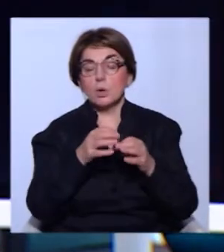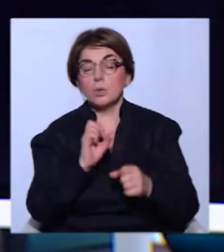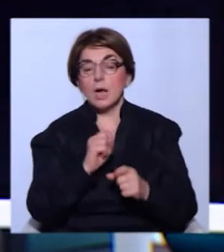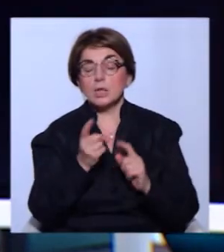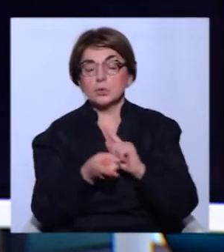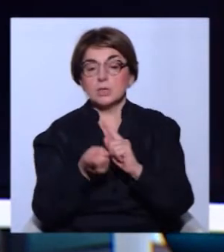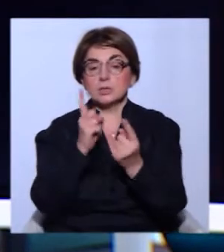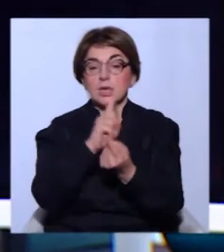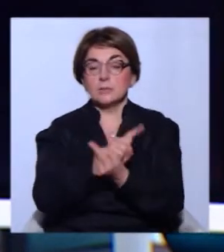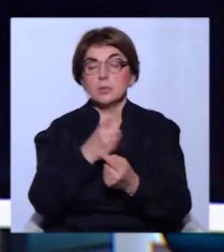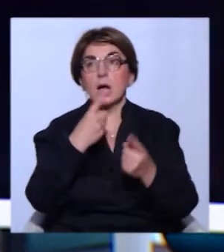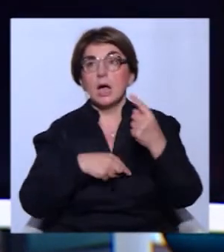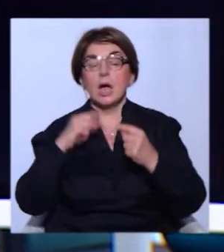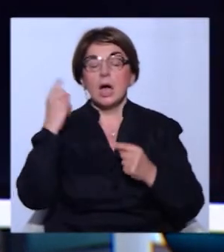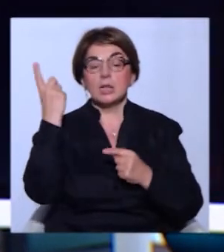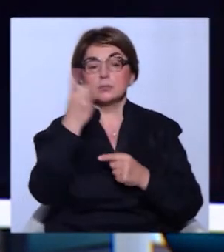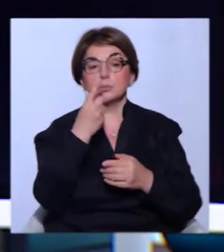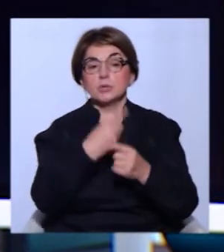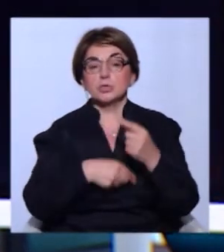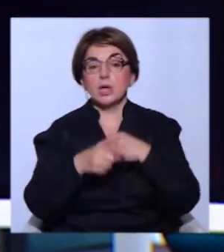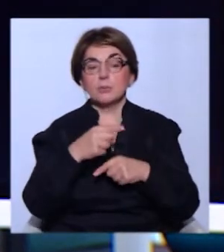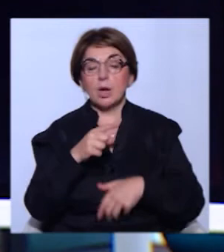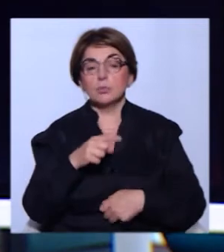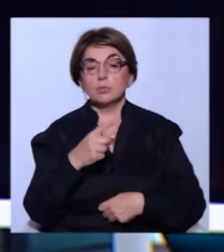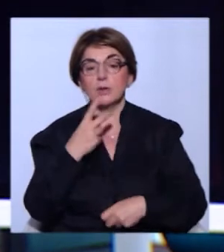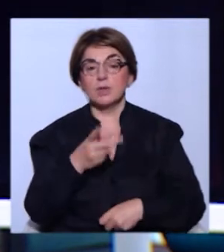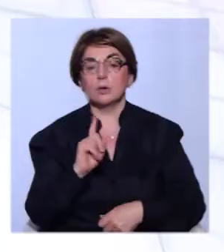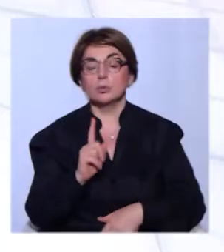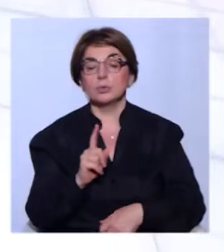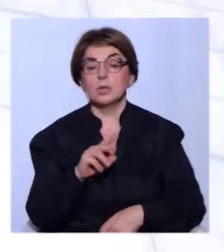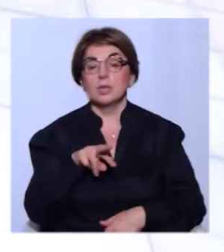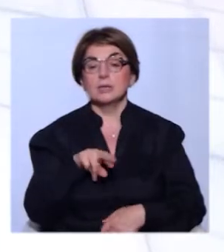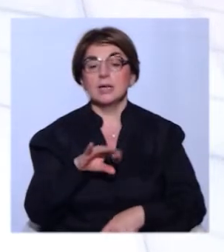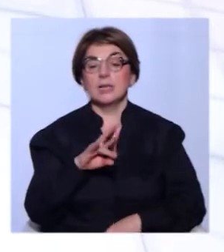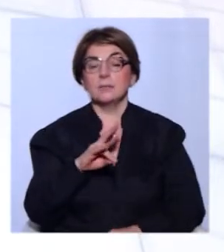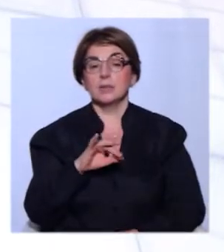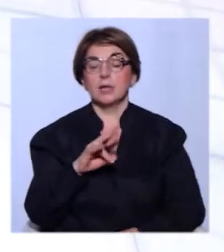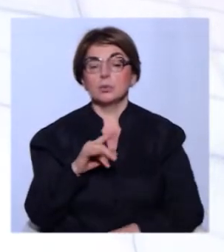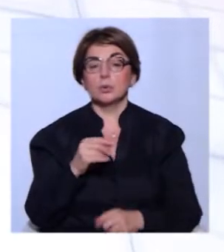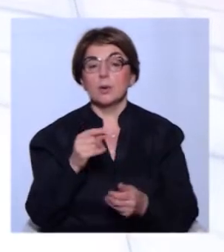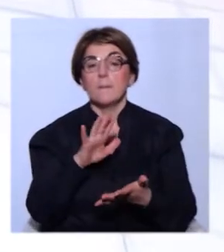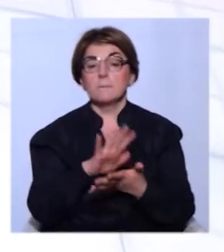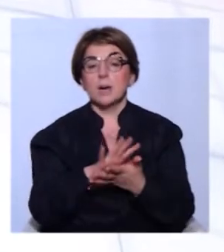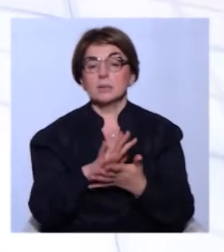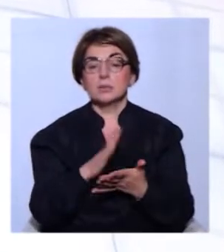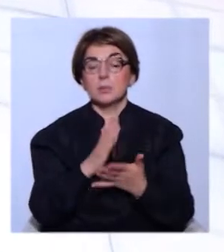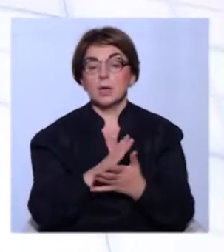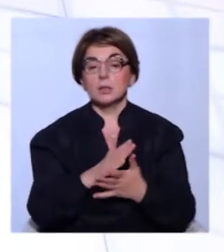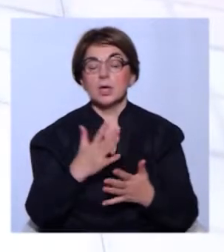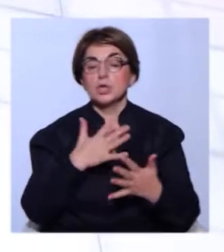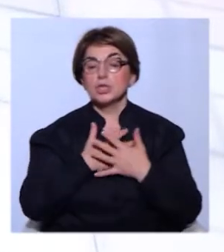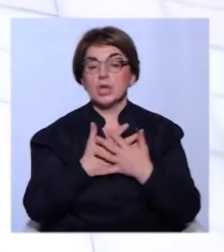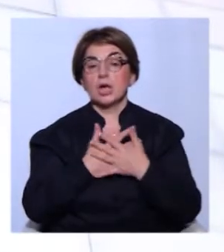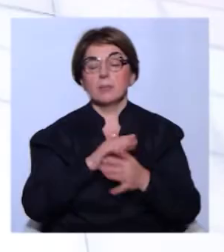და ატმოსფეროსთვის დაბრუნება. აქ უნდა აღინიშნოს, რომ დენიტრიფიკატორი ბაქტერიები იმყოფებიან